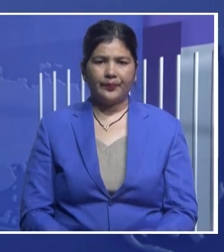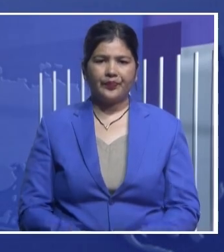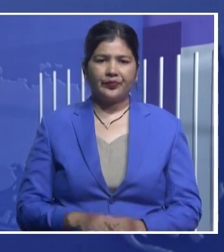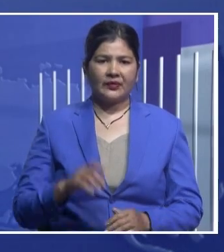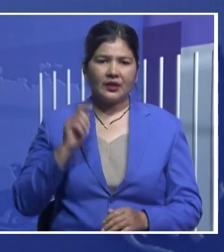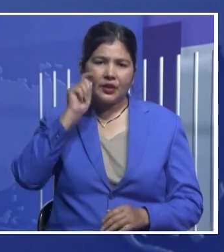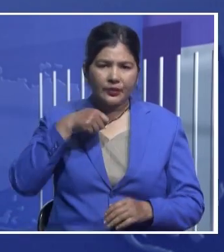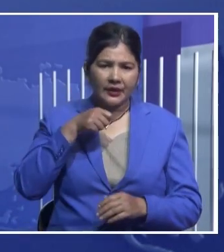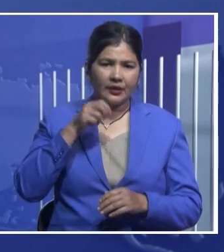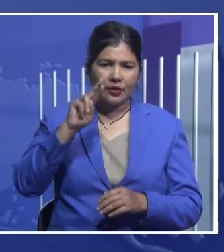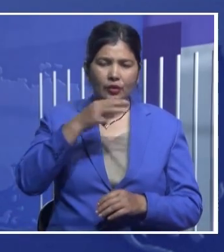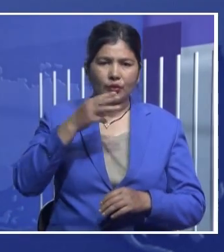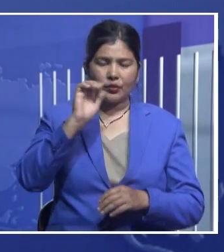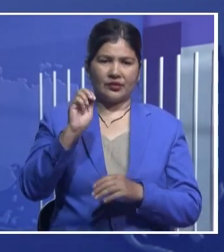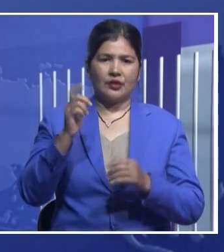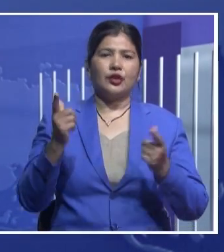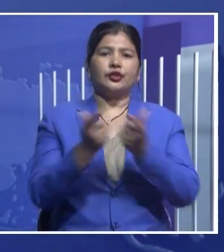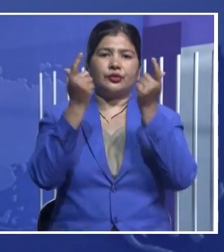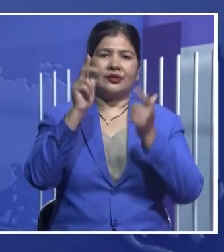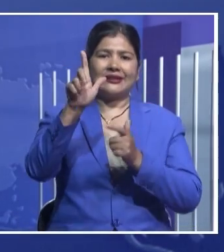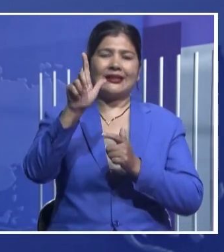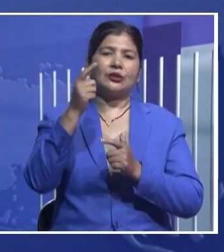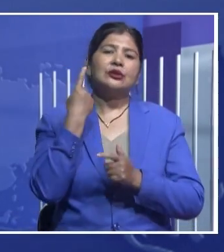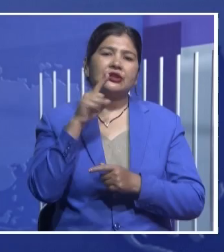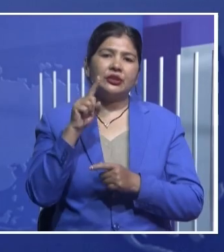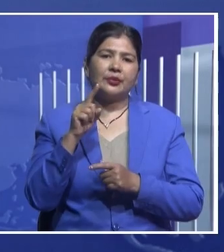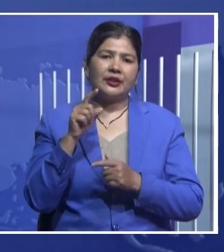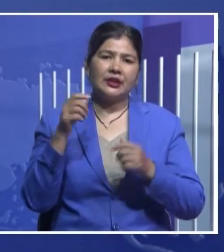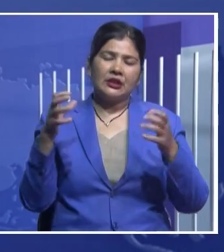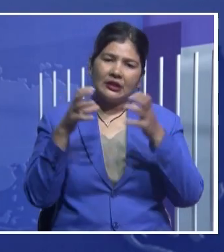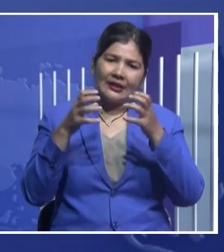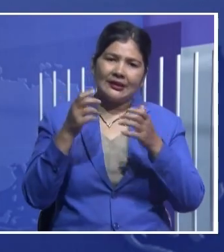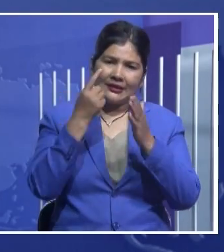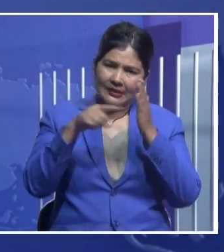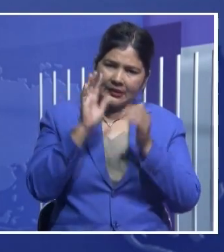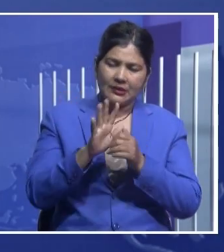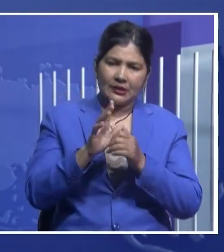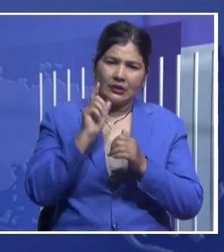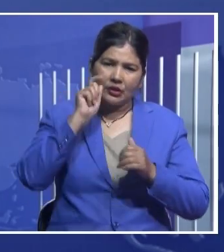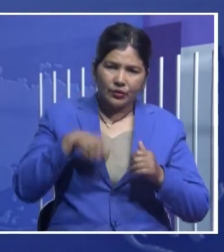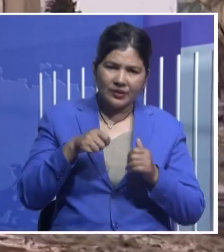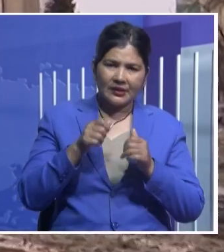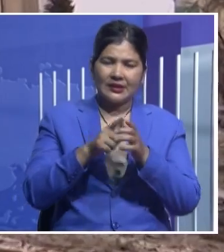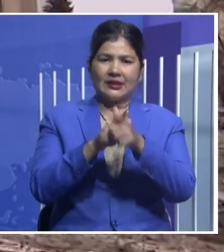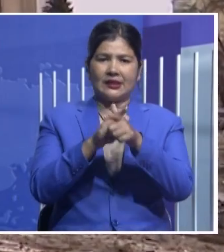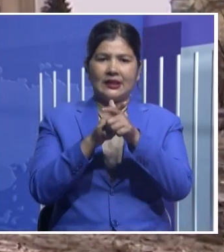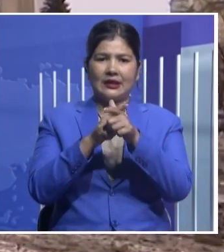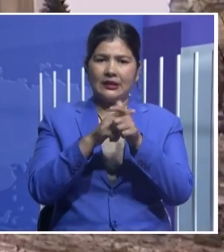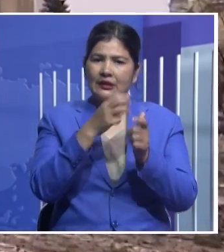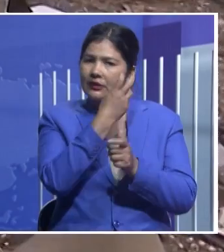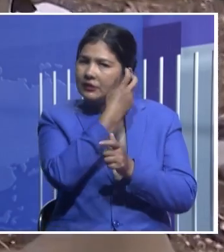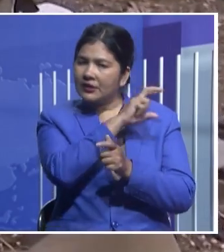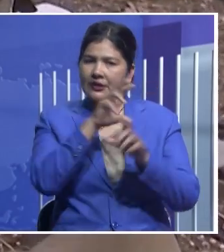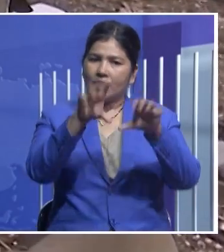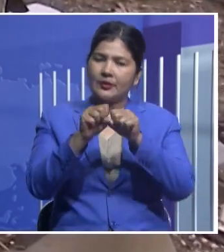युक्रेन र रुसबीच युद्धको आज 7 दिन पनि लडाइँ जारी छ। रुसको रक्षा मन्त्रालयले रुसी सेनाले युक्रेनको दक्षिणी सहर खेरसन